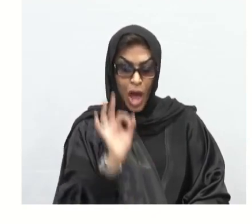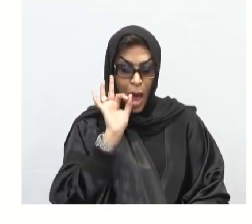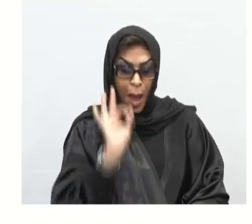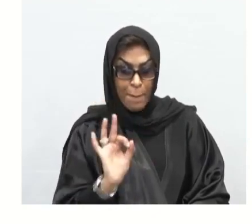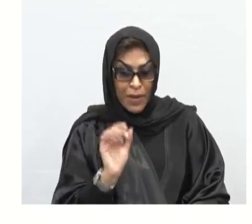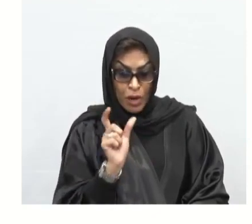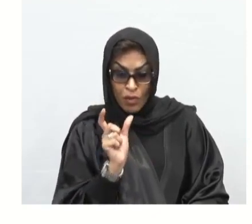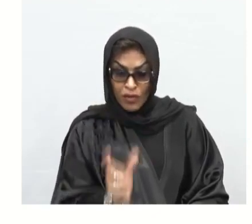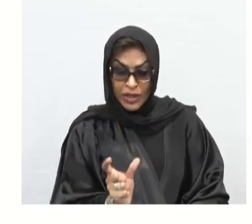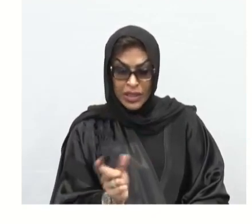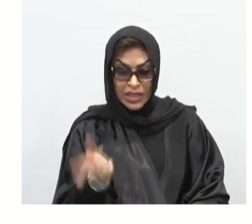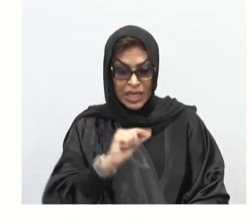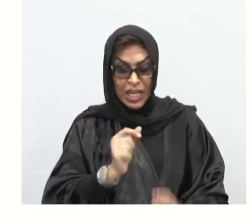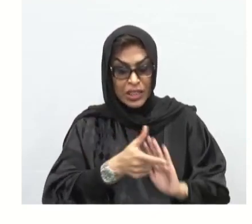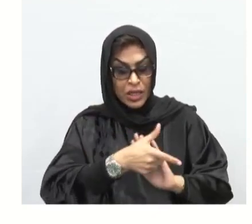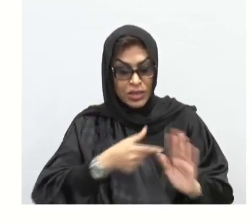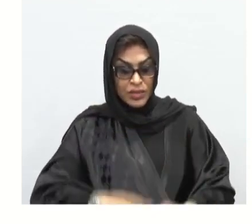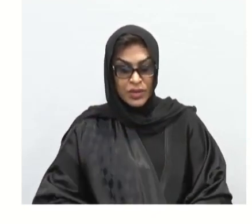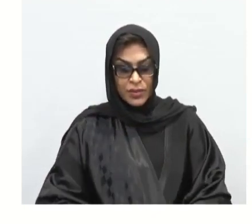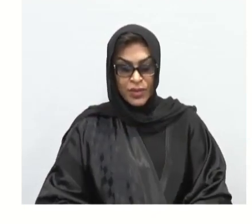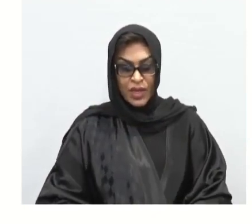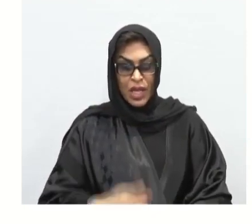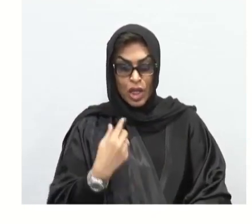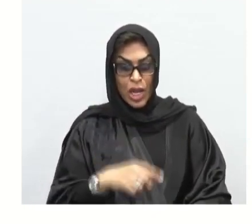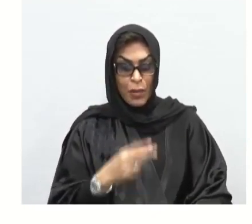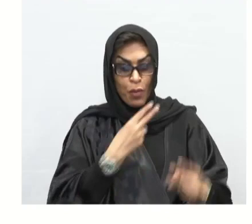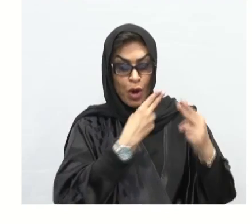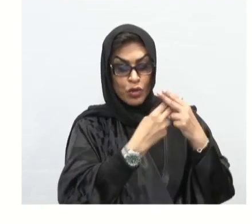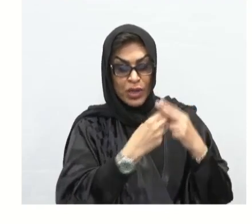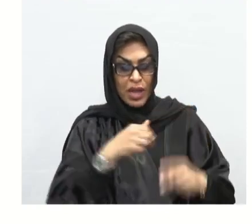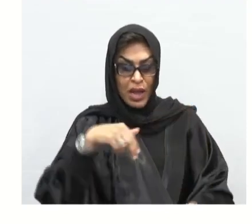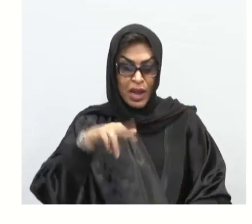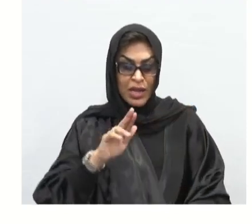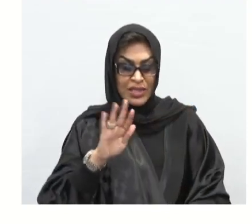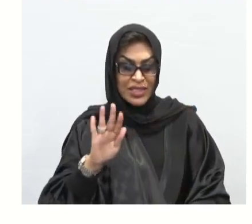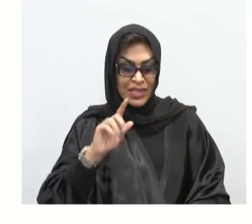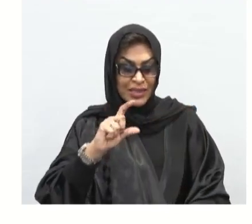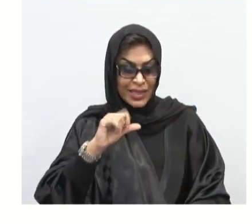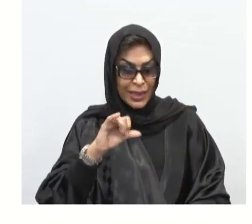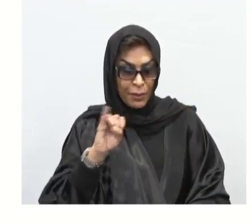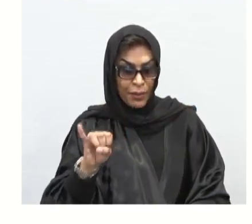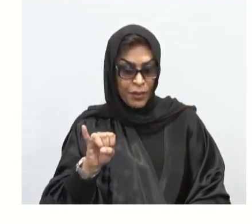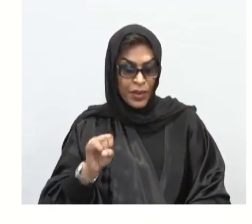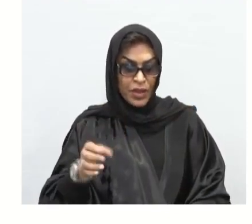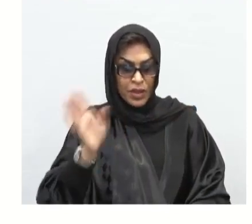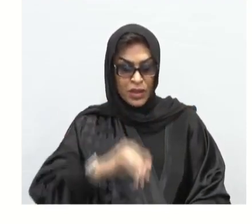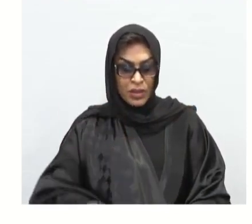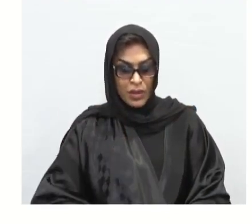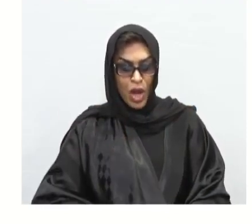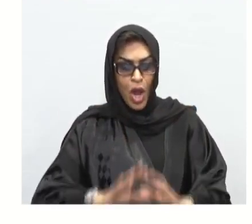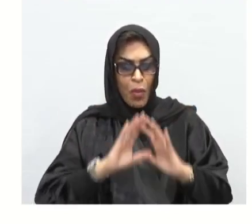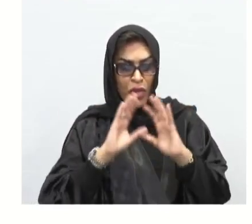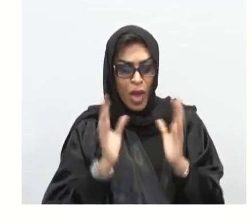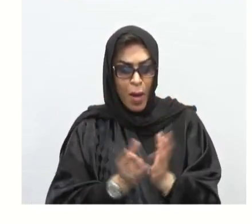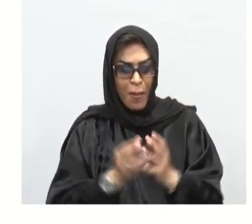المفردات خلال هذا الدرس في المجموعه النجميه ذكر سديم وقلنا ان نستديم هو عباره عن